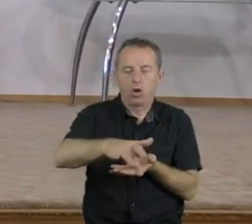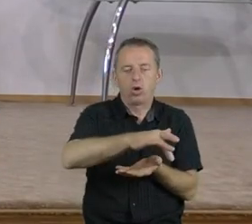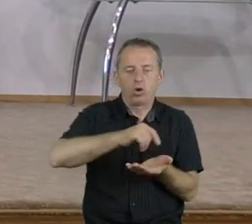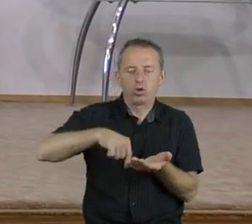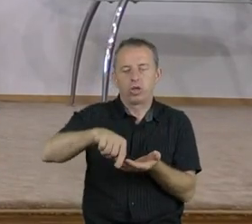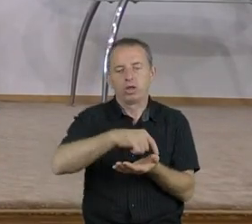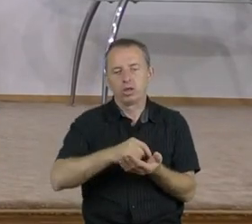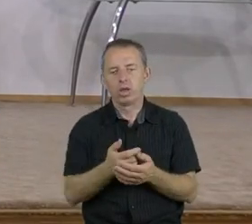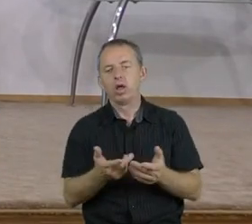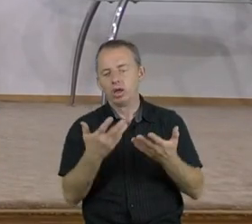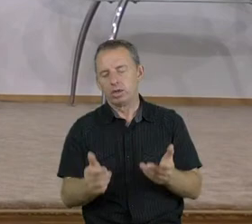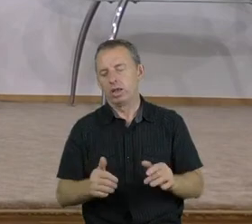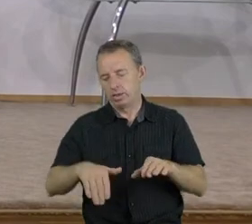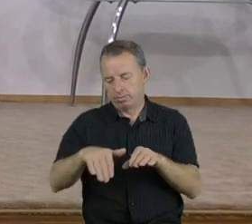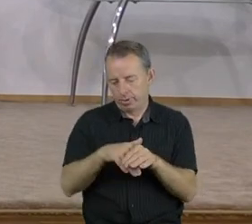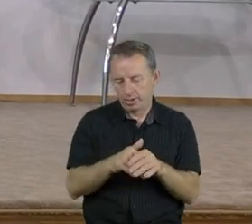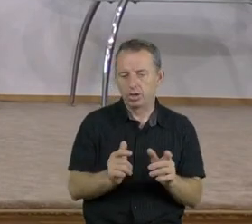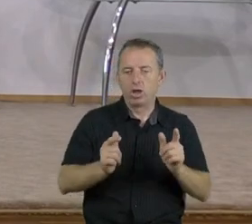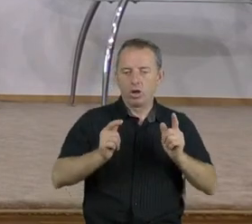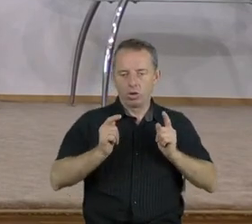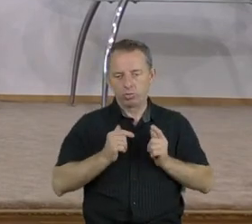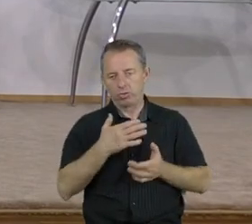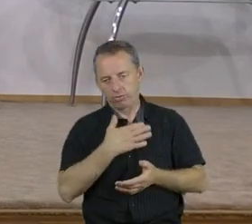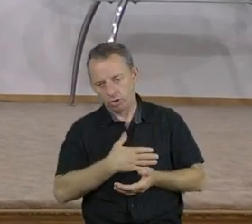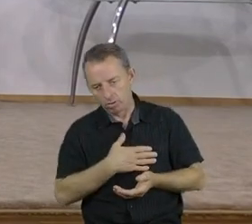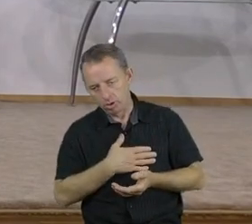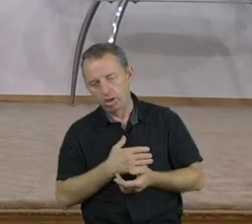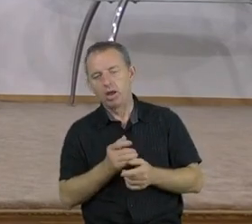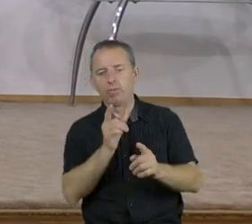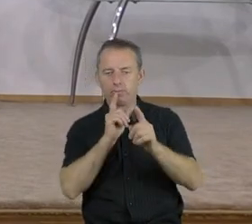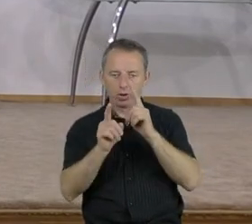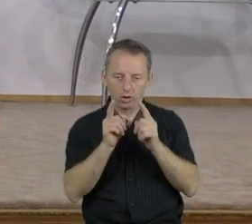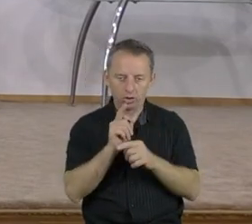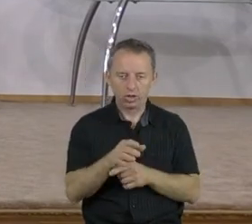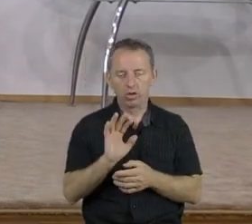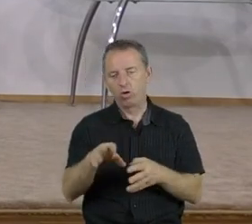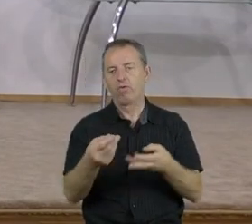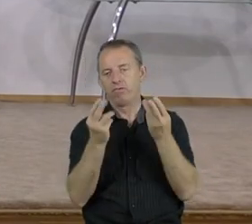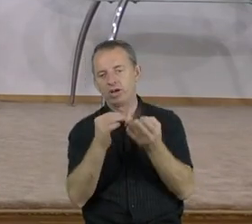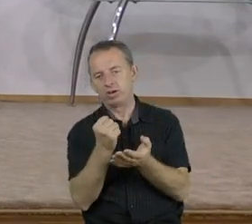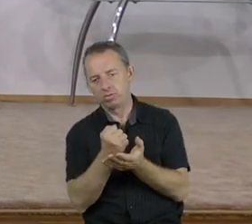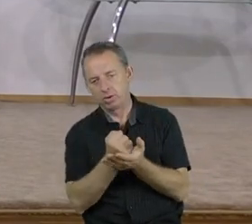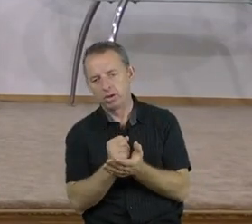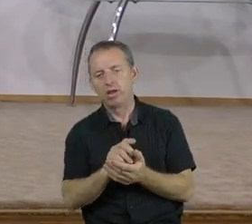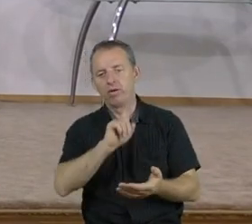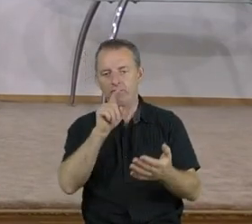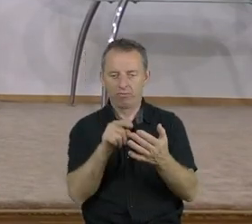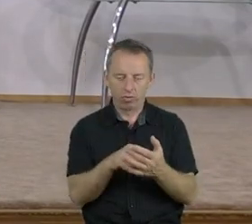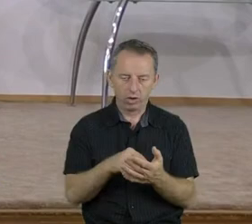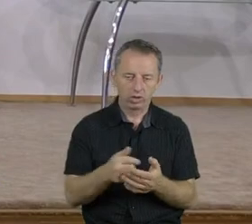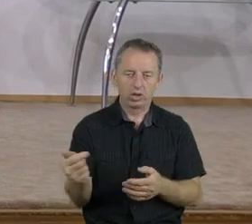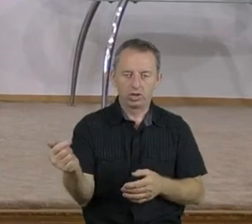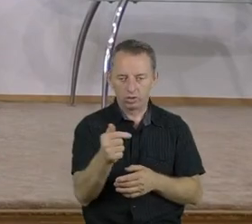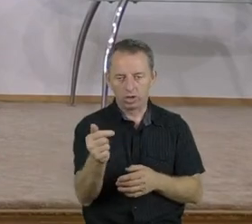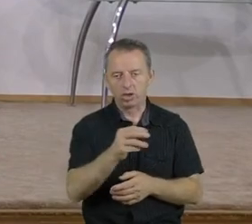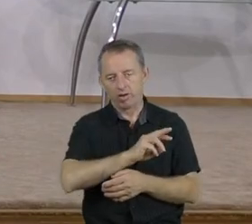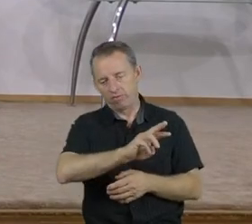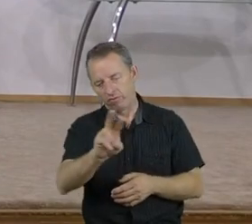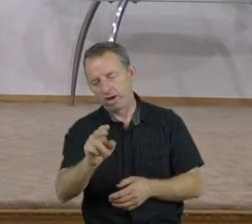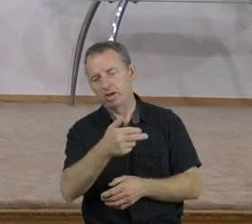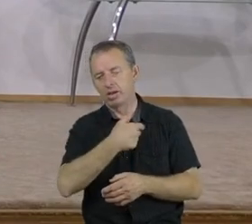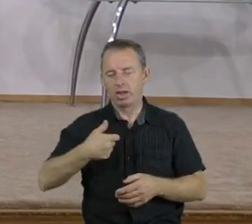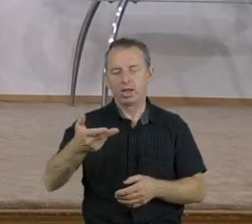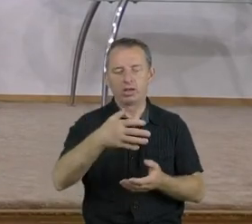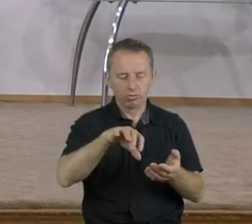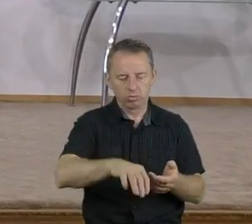spędzić, odpocząć ten czas w sobotę, a również i porozmawiać o tak ważnych sprawach, jakie właśnie dotyczą nas, was, naszego